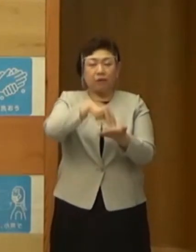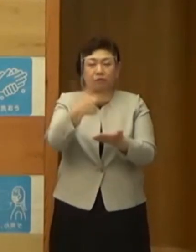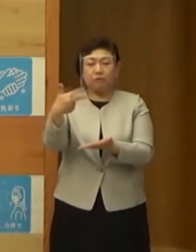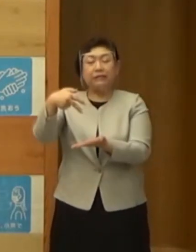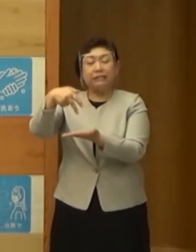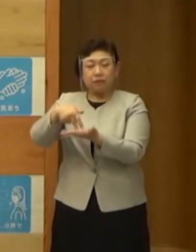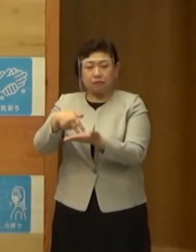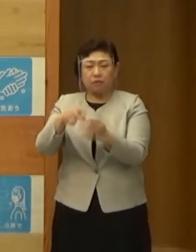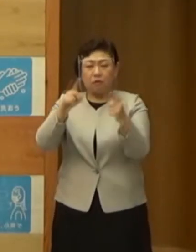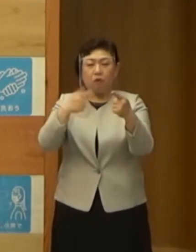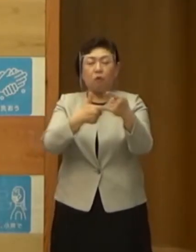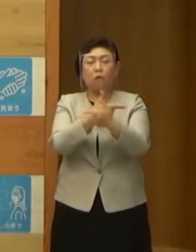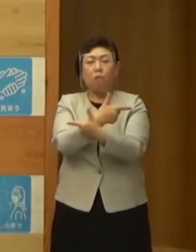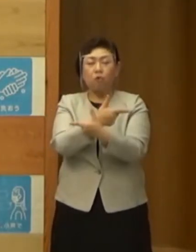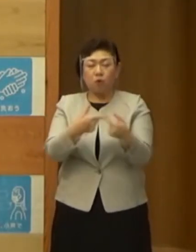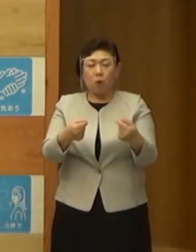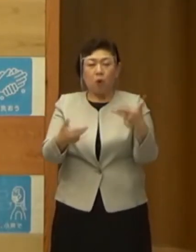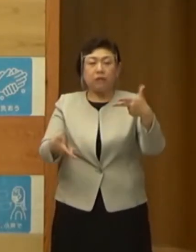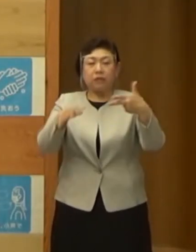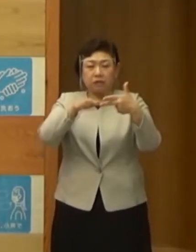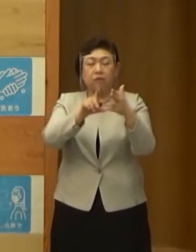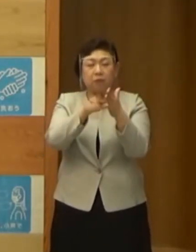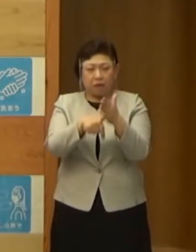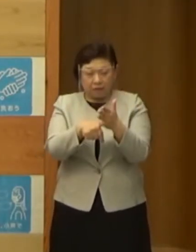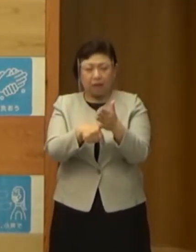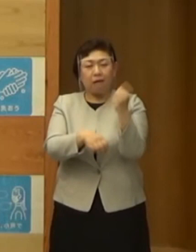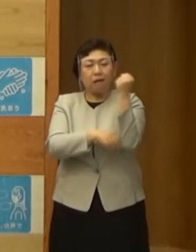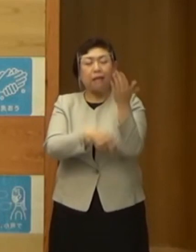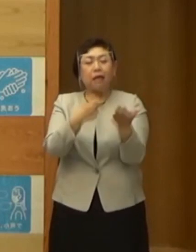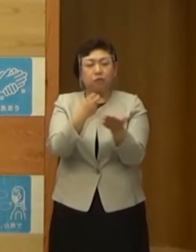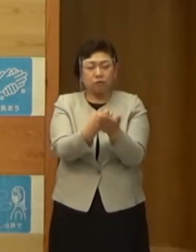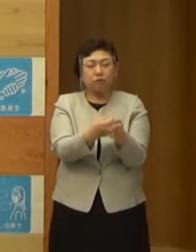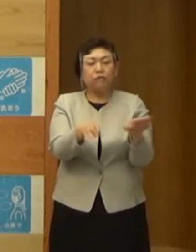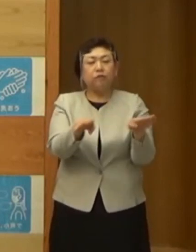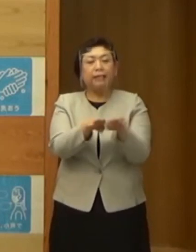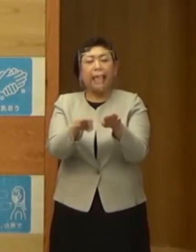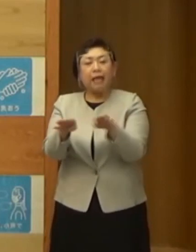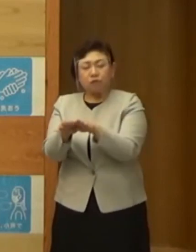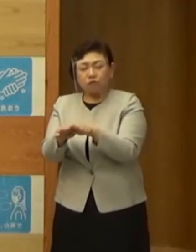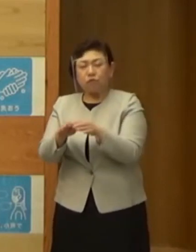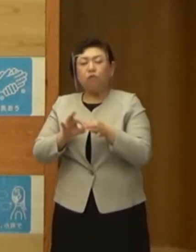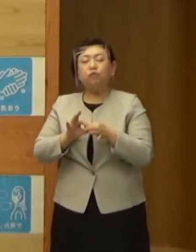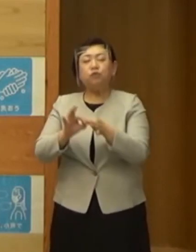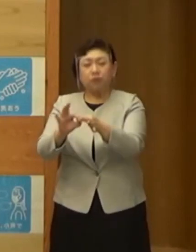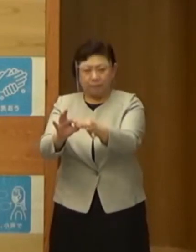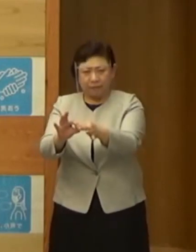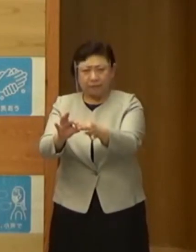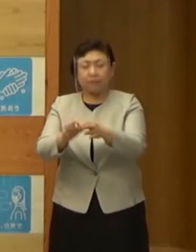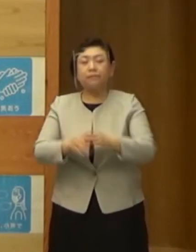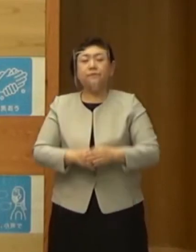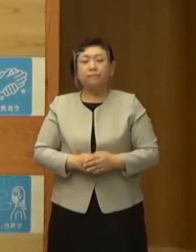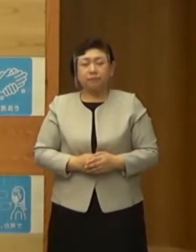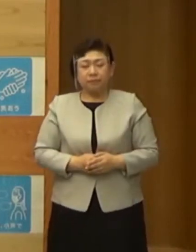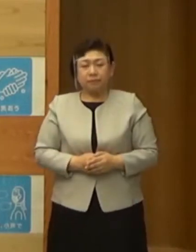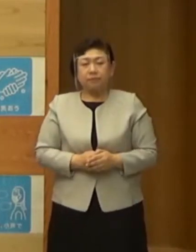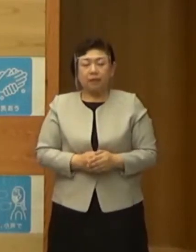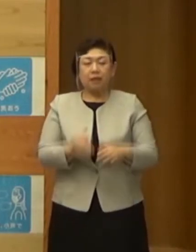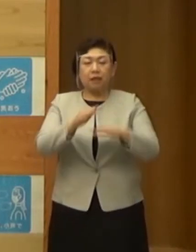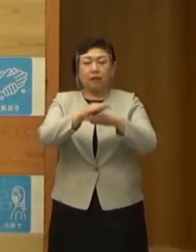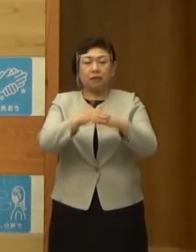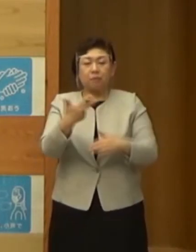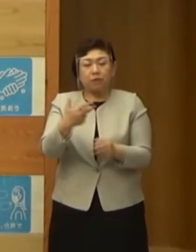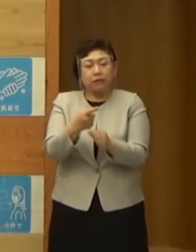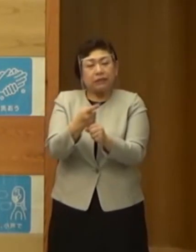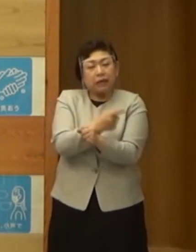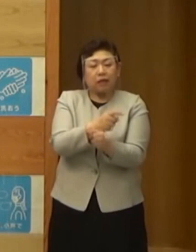の公共施設につきましては原則休館を継続いたします。続いて札幌市